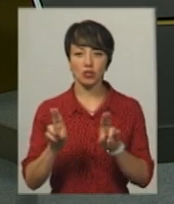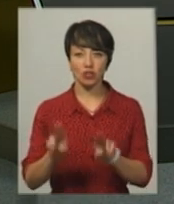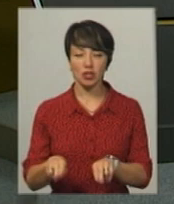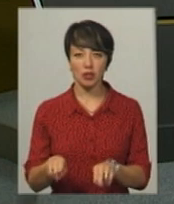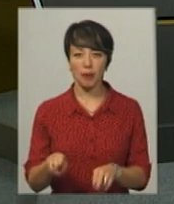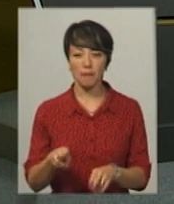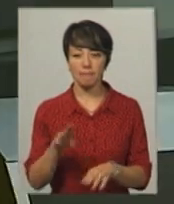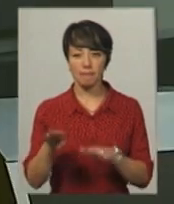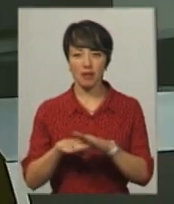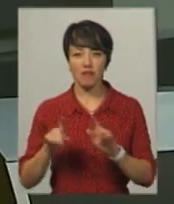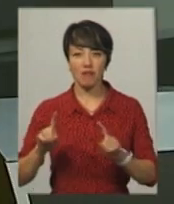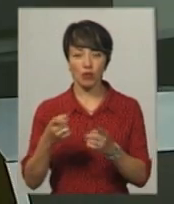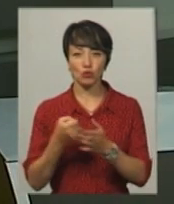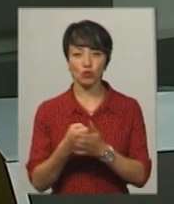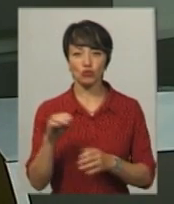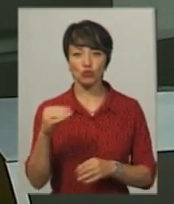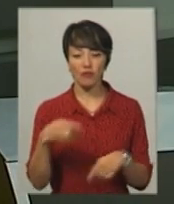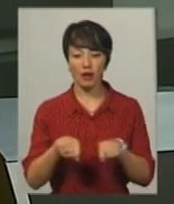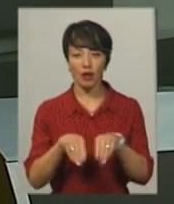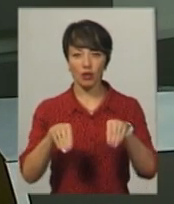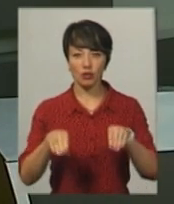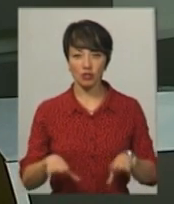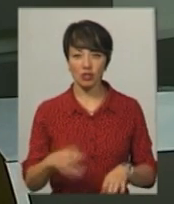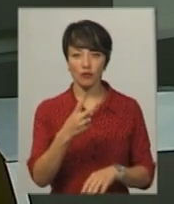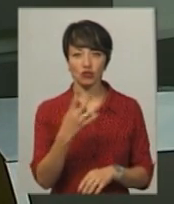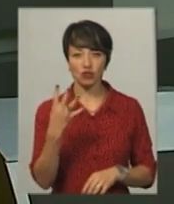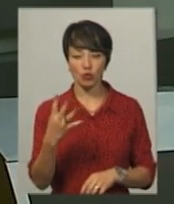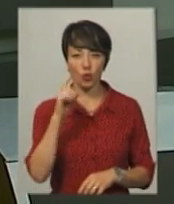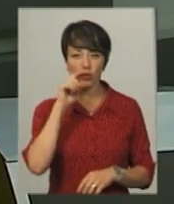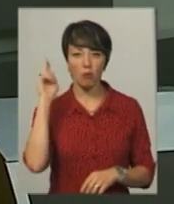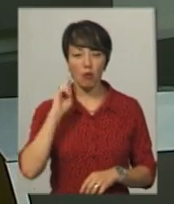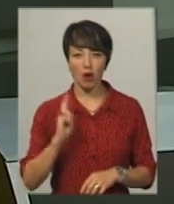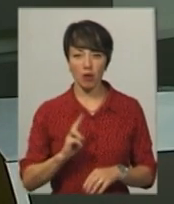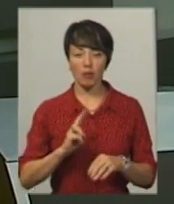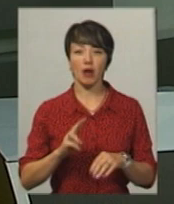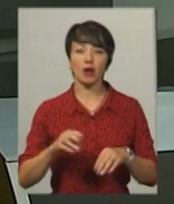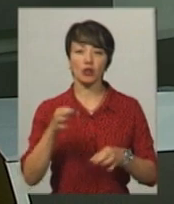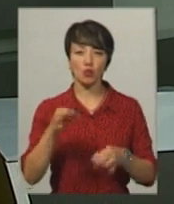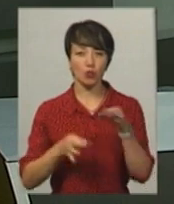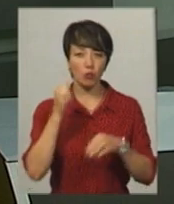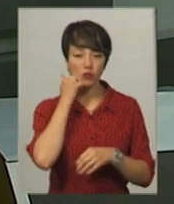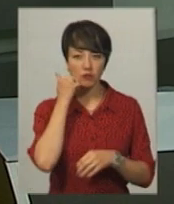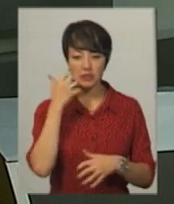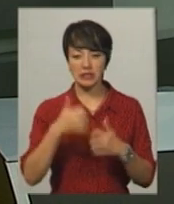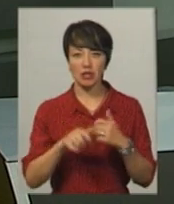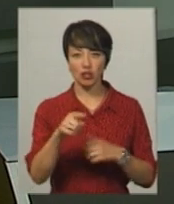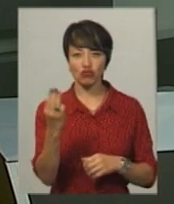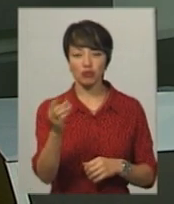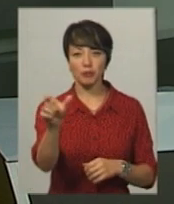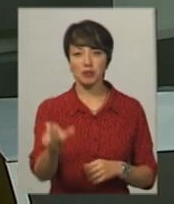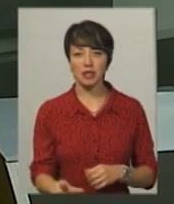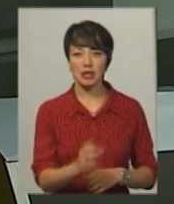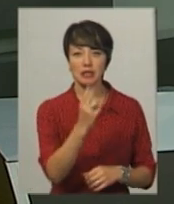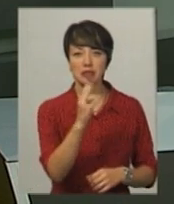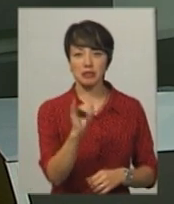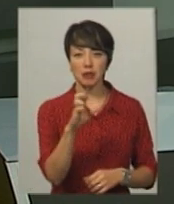до жовтня – такий вирок 24 українським морякам виніс Лефортовський райсуд у Москві. Серед них – шепівтічанину Сергію